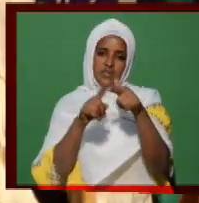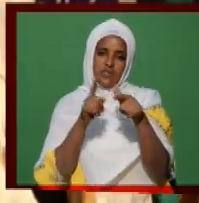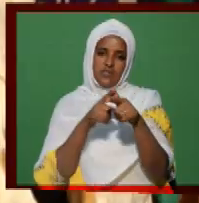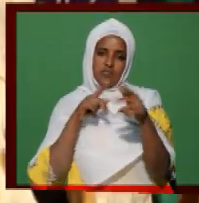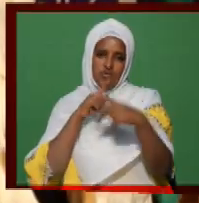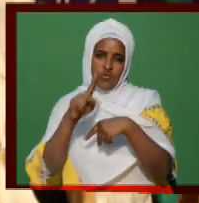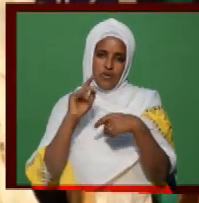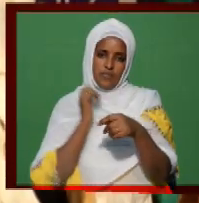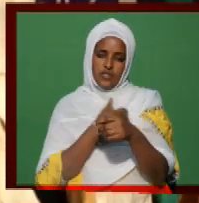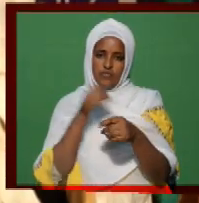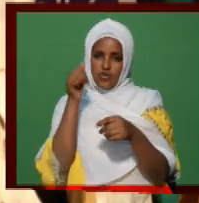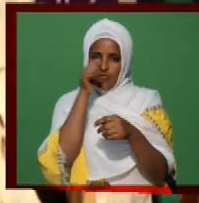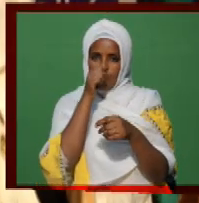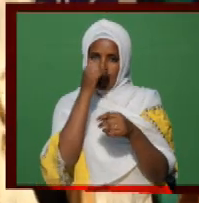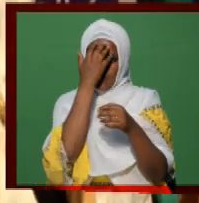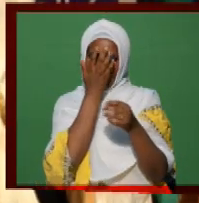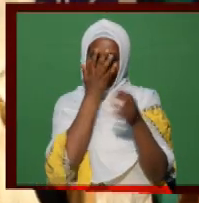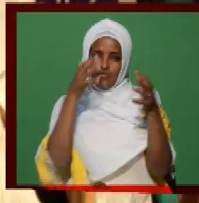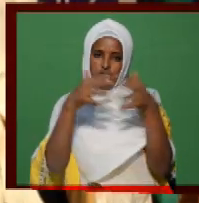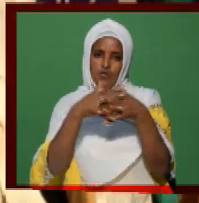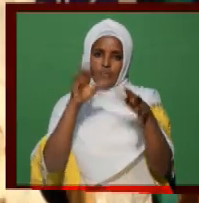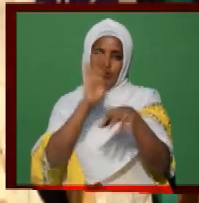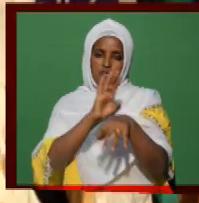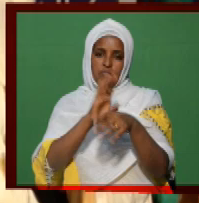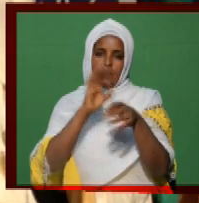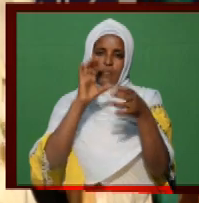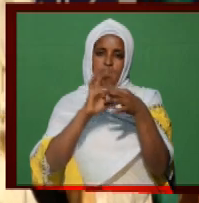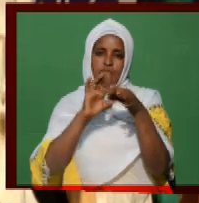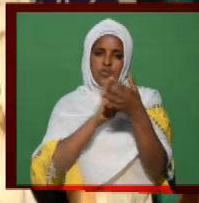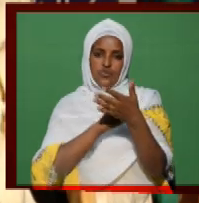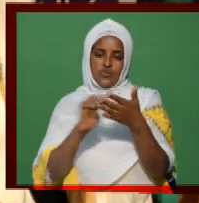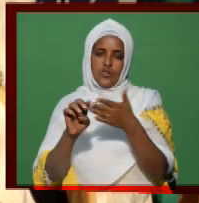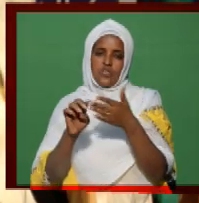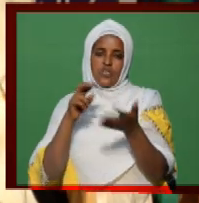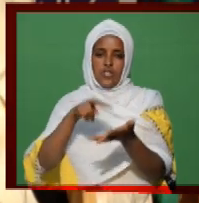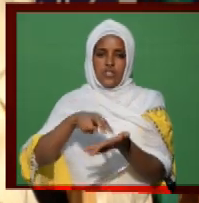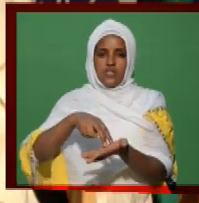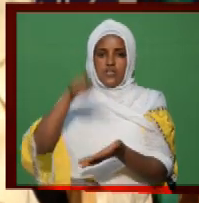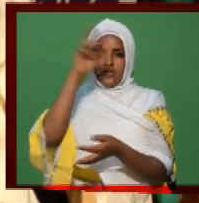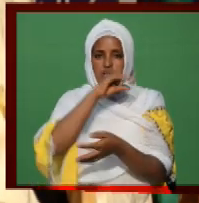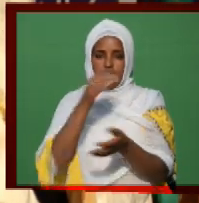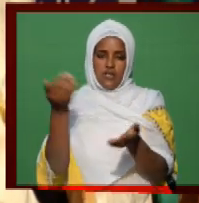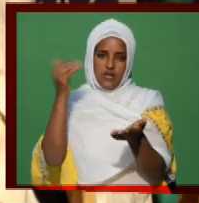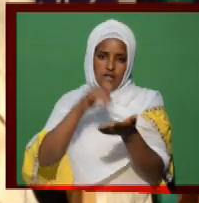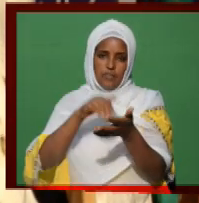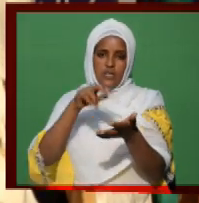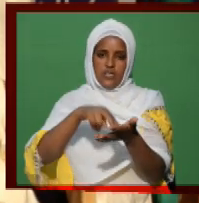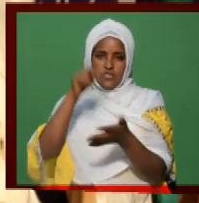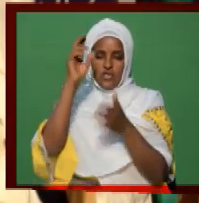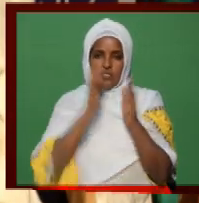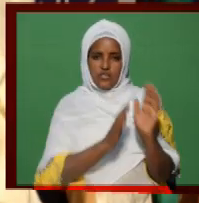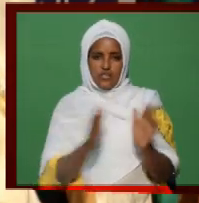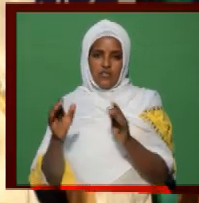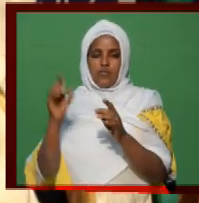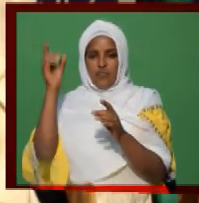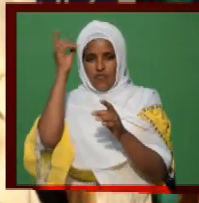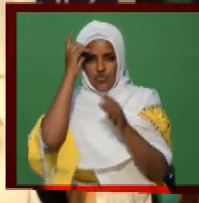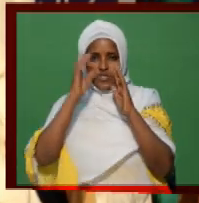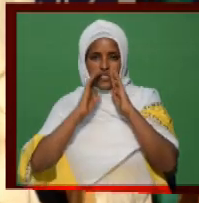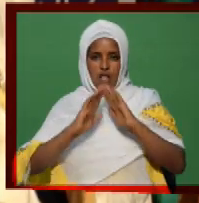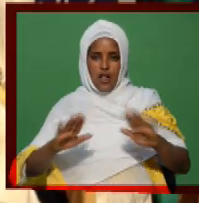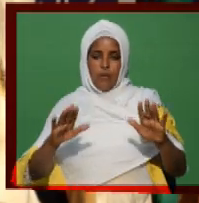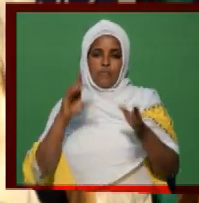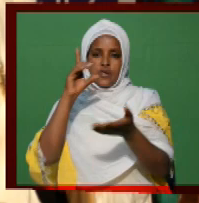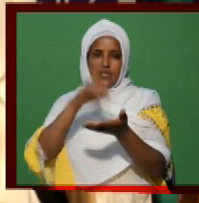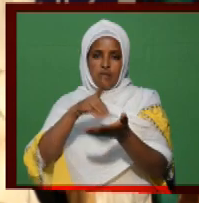እንግዲህ ዝግጅታችን በኢትዮጵያ ኦርቶዶክስ ተዋህዶ ቤተክርስቲያን በማህበረ ቅዱሳን የትንሳኤና የዳግማይ ትንሳኤን ዝግጅት በፍኖተ ሰላም